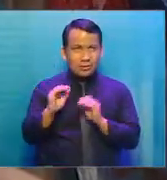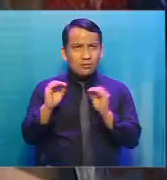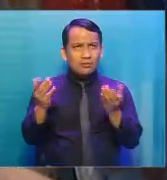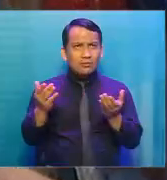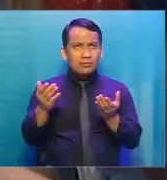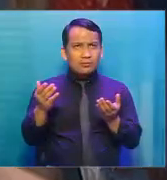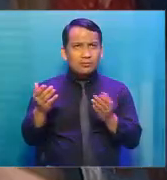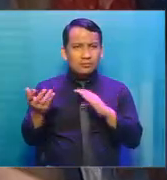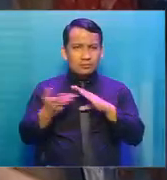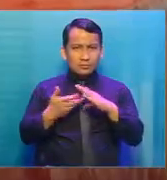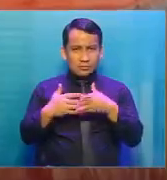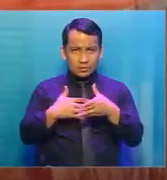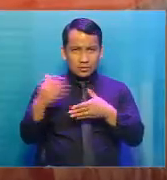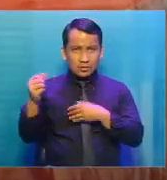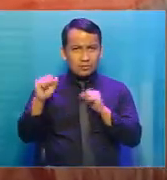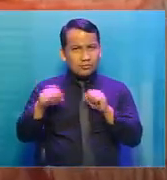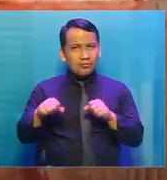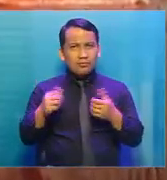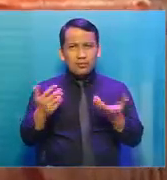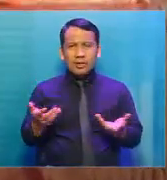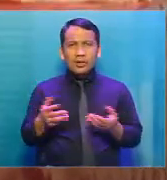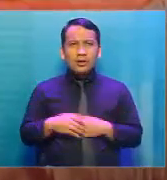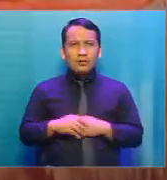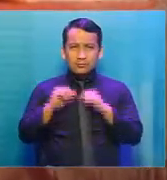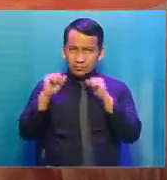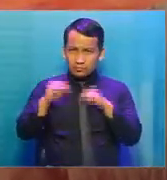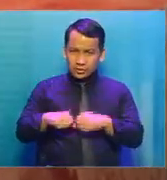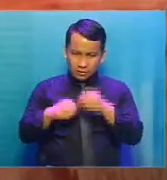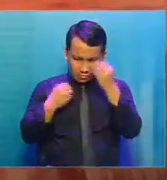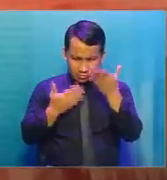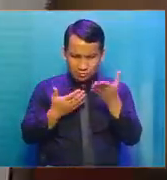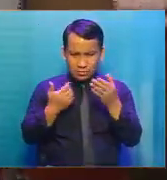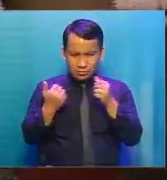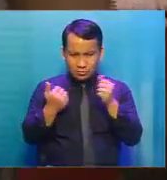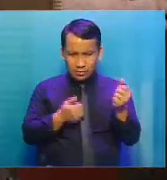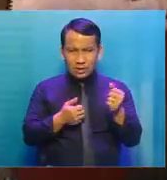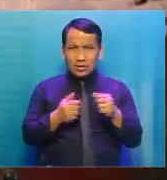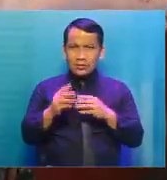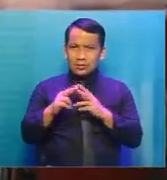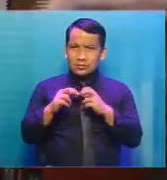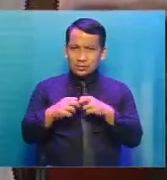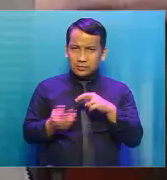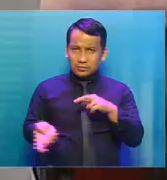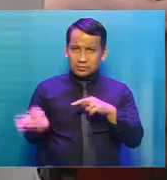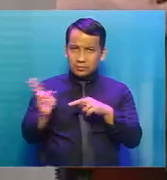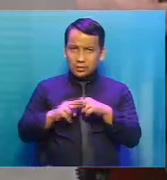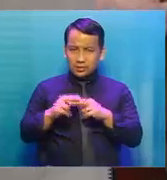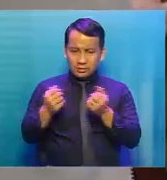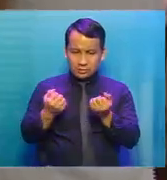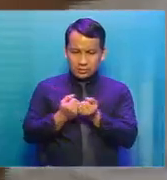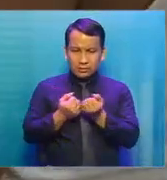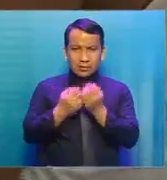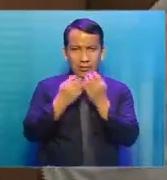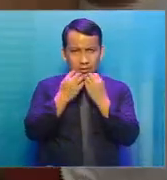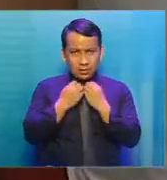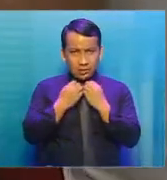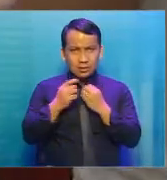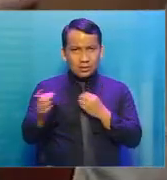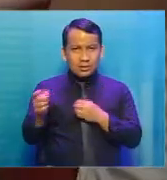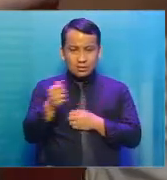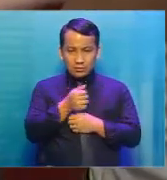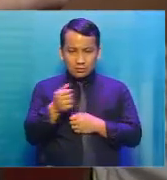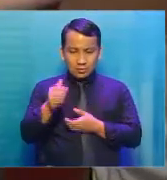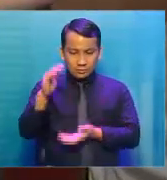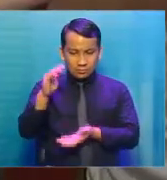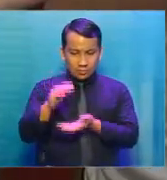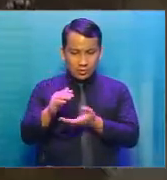ibang suge, nag-back out na. Kaya naman daw nilang sumunod sa price cap. Kung may dagdag supply, menos gasto sa magbababoy at